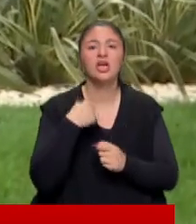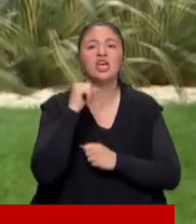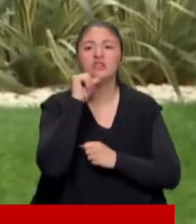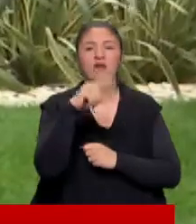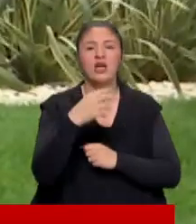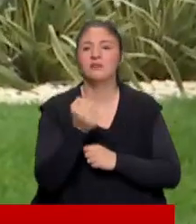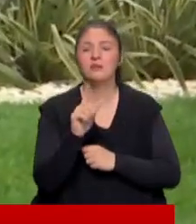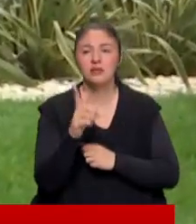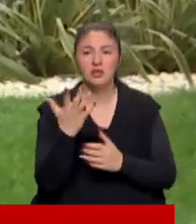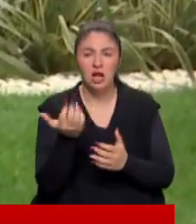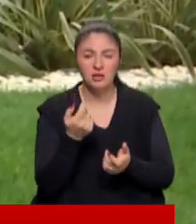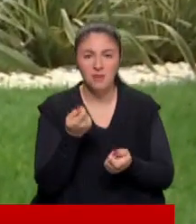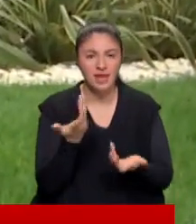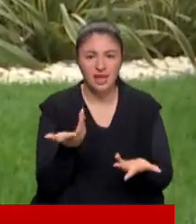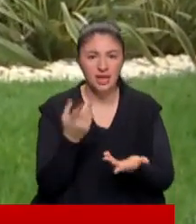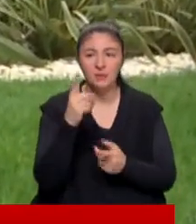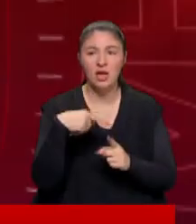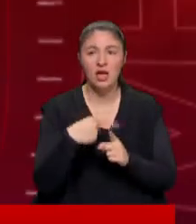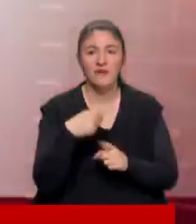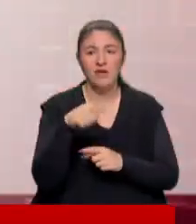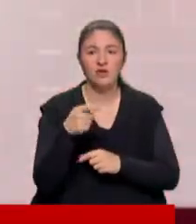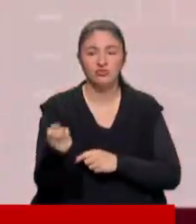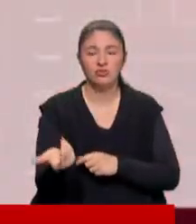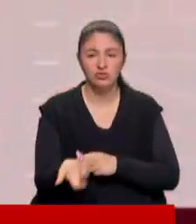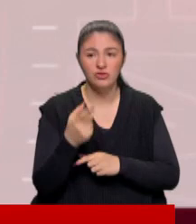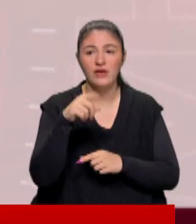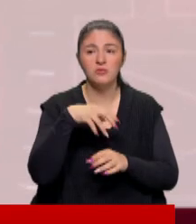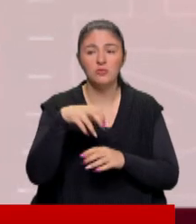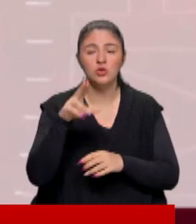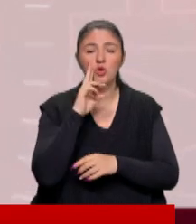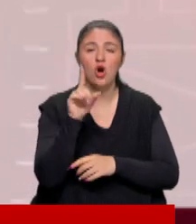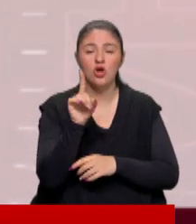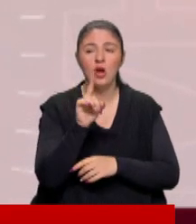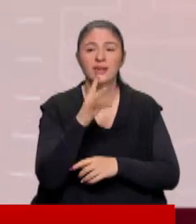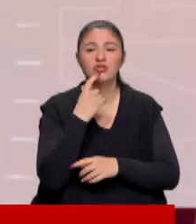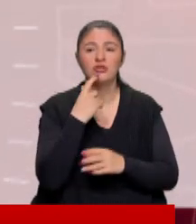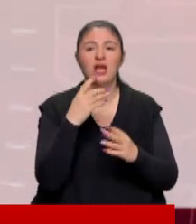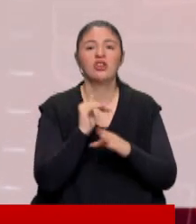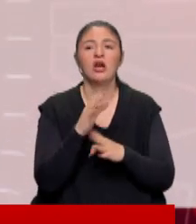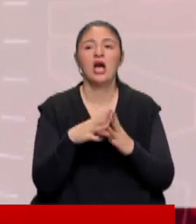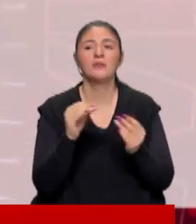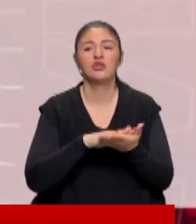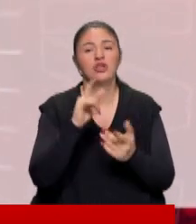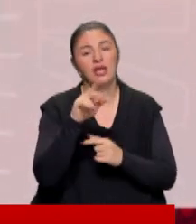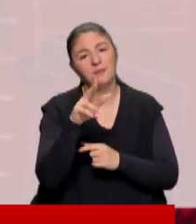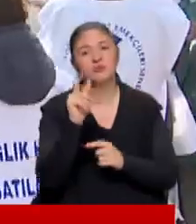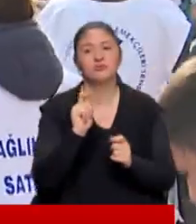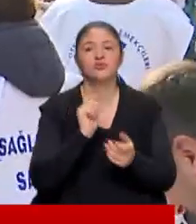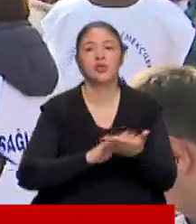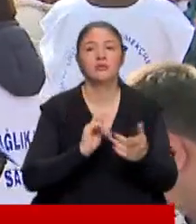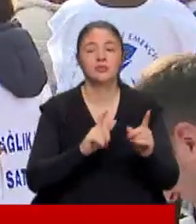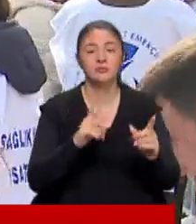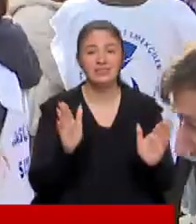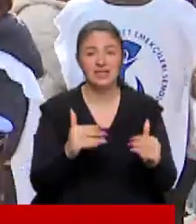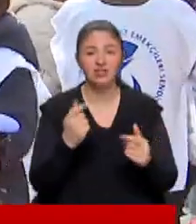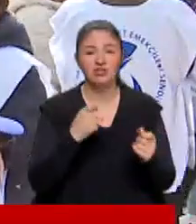alınmaması lazım. Zaten aldığımız para ne ki, bir de vergisiz. Vergi dilimleri son 10-15 yılda yaşanan kaybı giderecek şekilde düzenlenmeli.